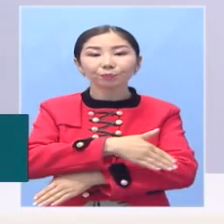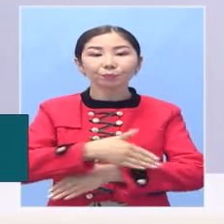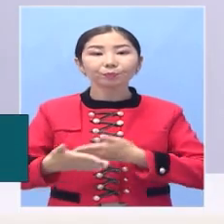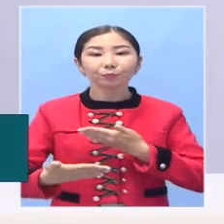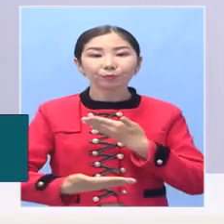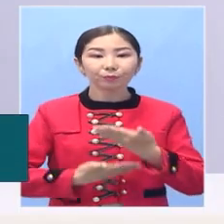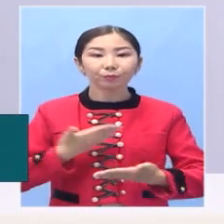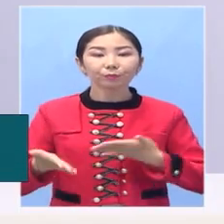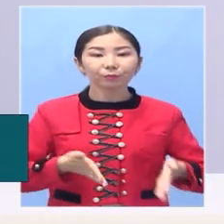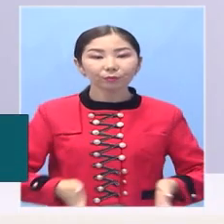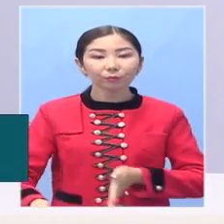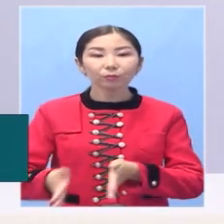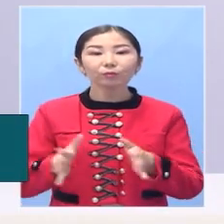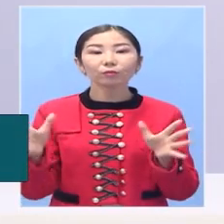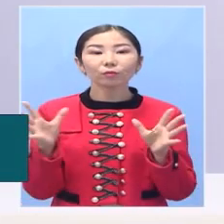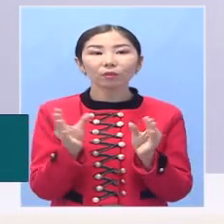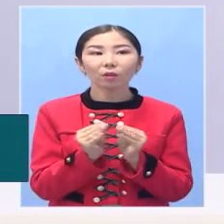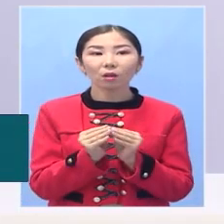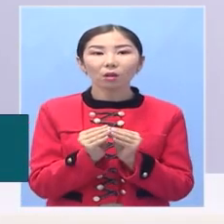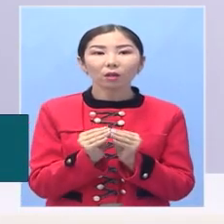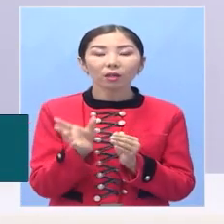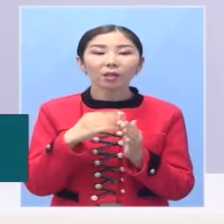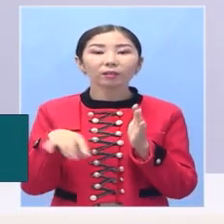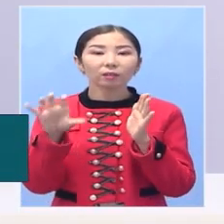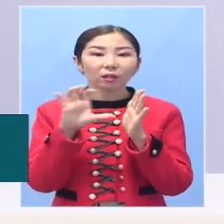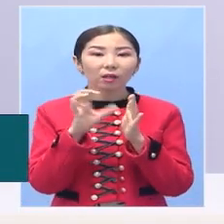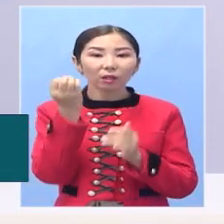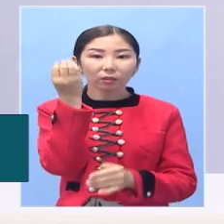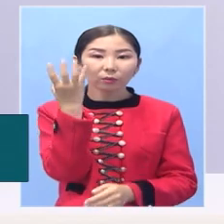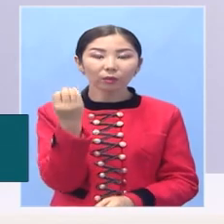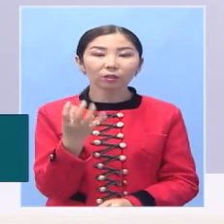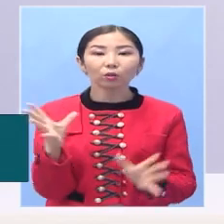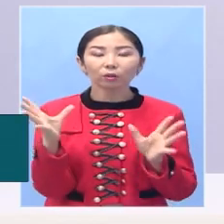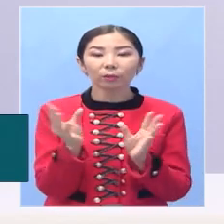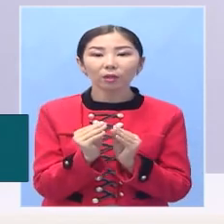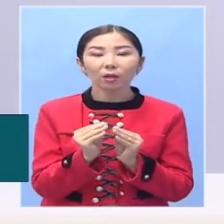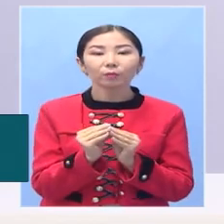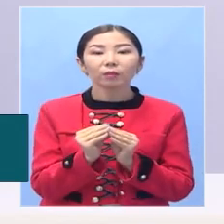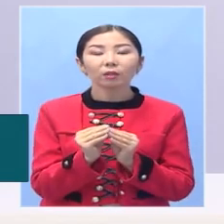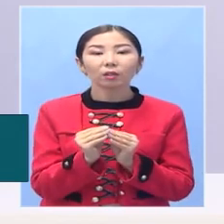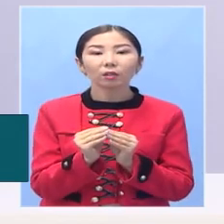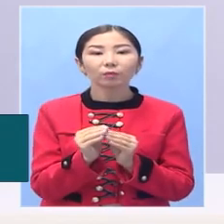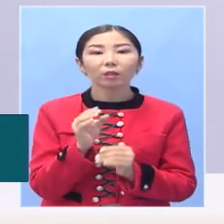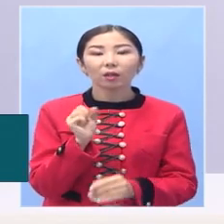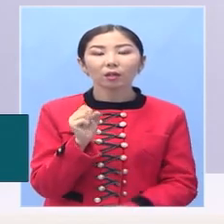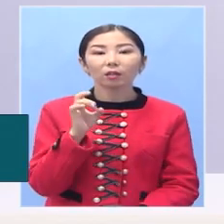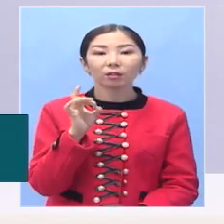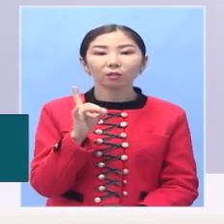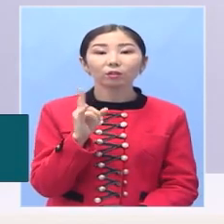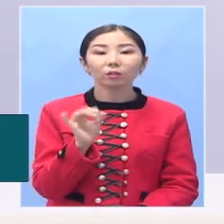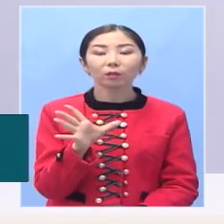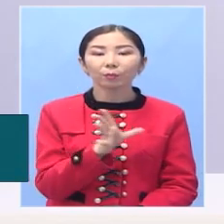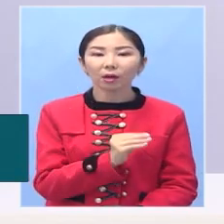Тротуар жанагы толуктай жанагы электр шамдары толуктай каралат. Арык жүрүп керек болсо, арыгына дейин жанагы